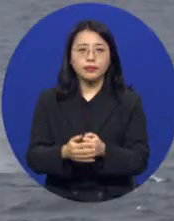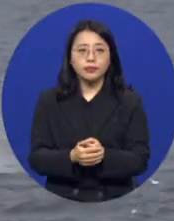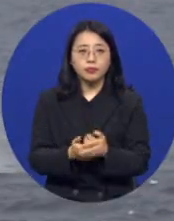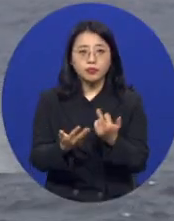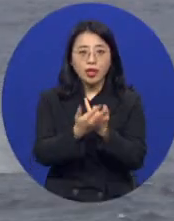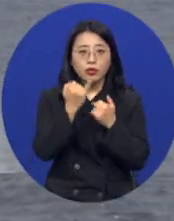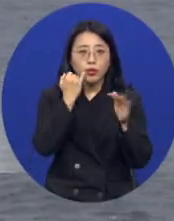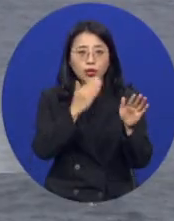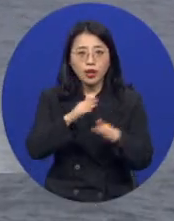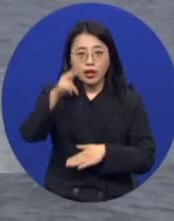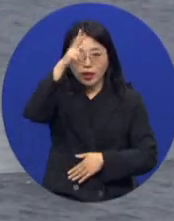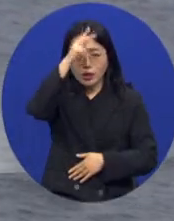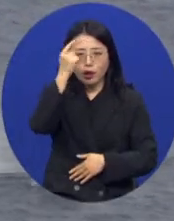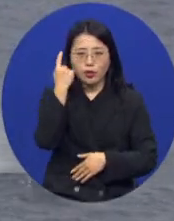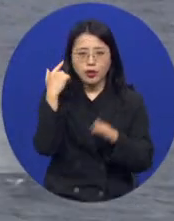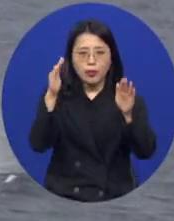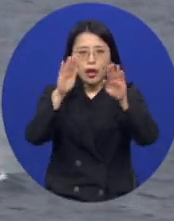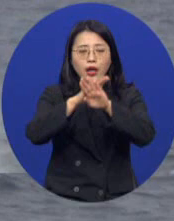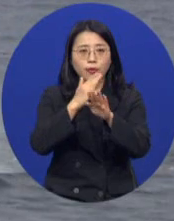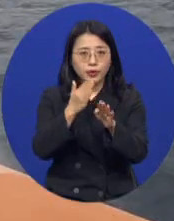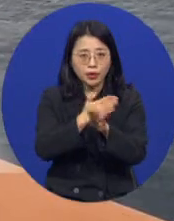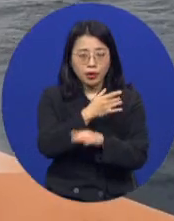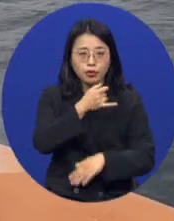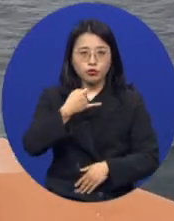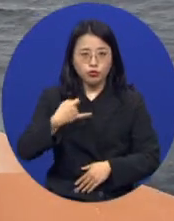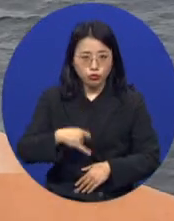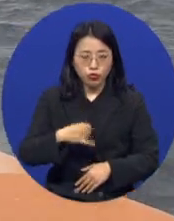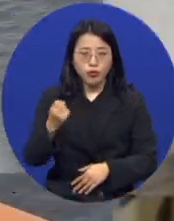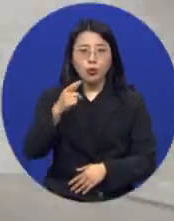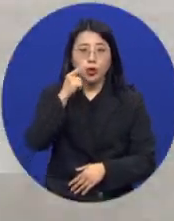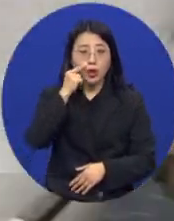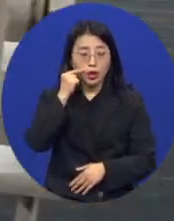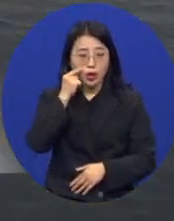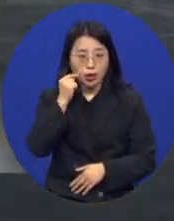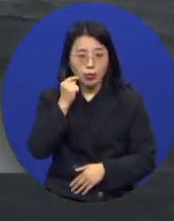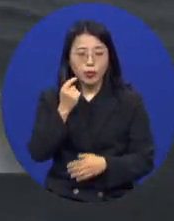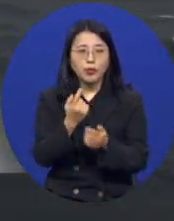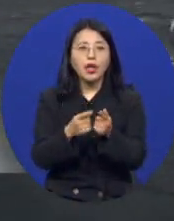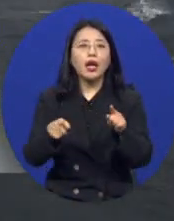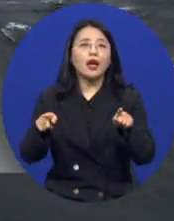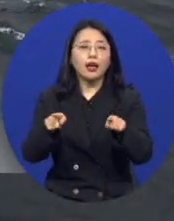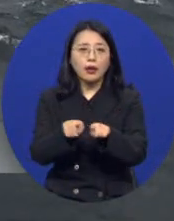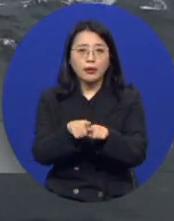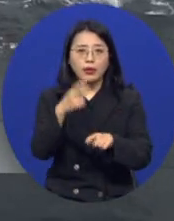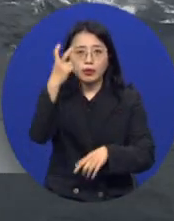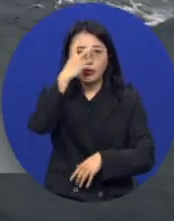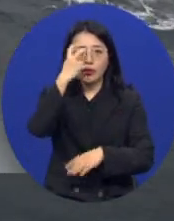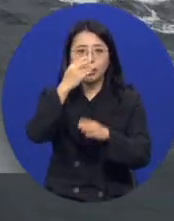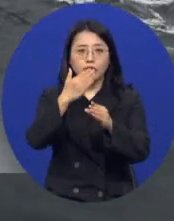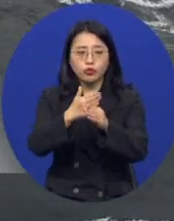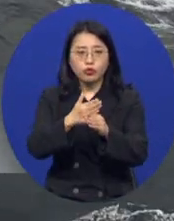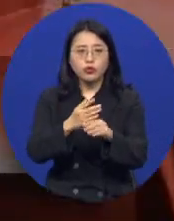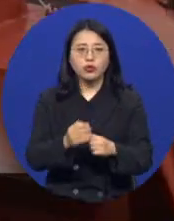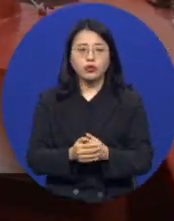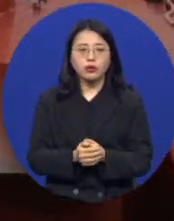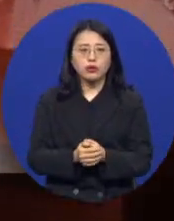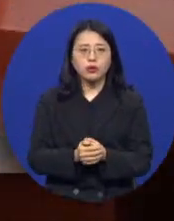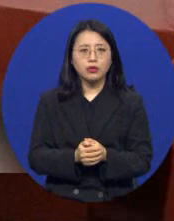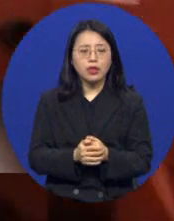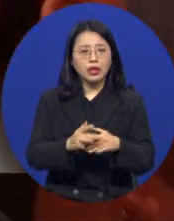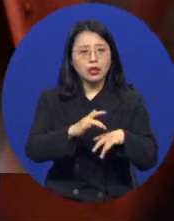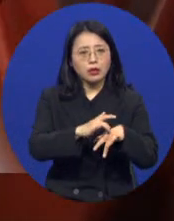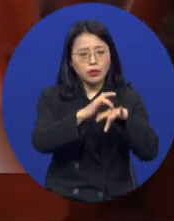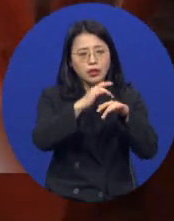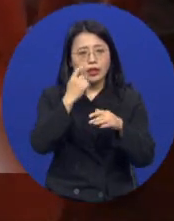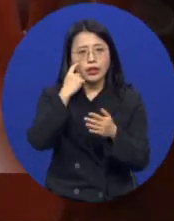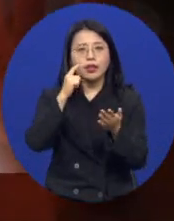제주해경은 어젯밤부터 사고 해역에서 중국 해경과 일본 해상보안청과 합동 수색 작업을 벌였지만 추가